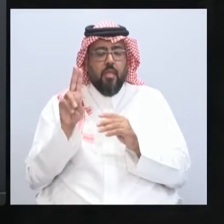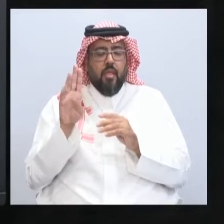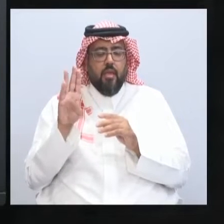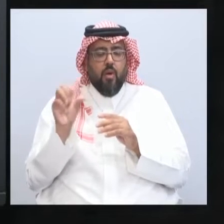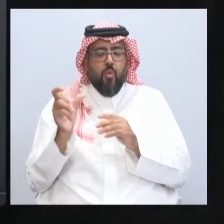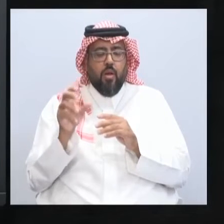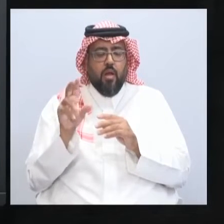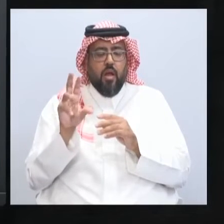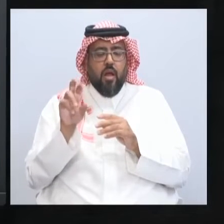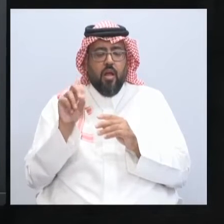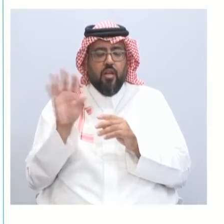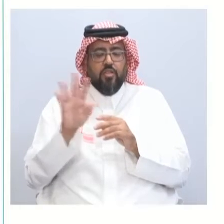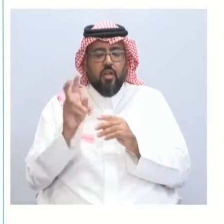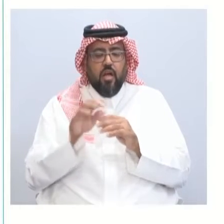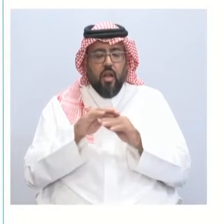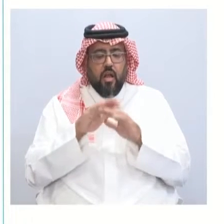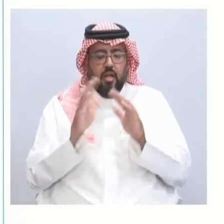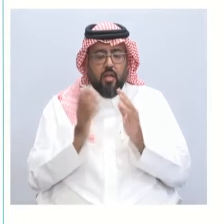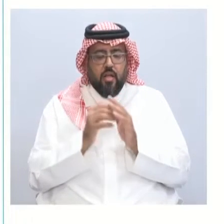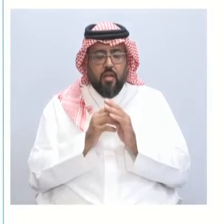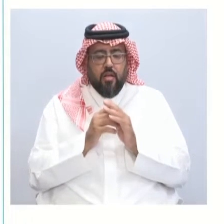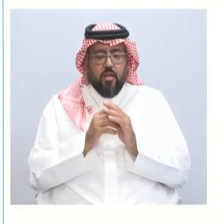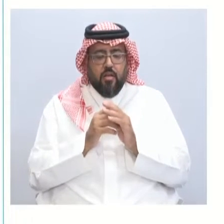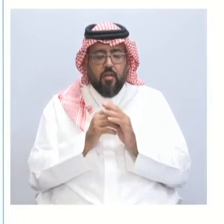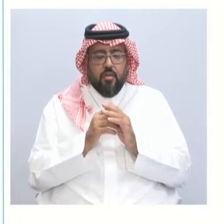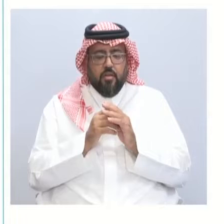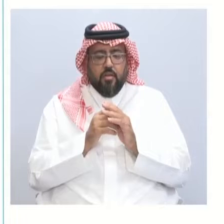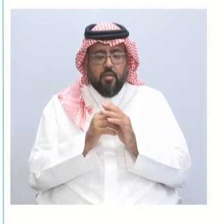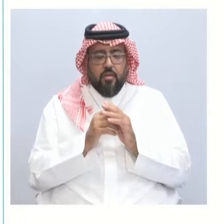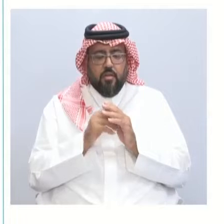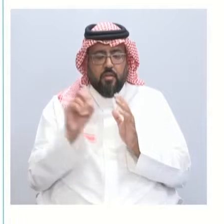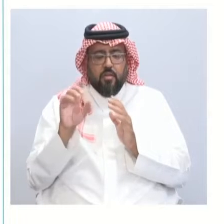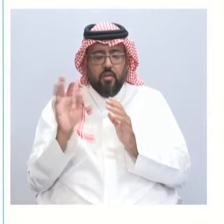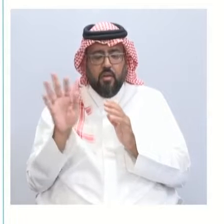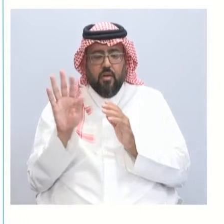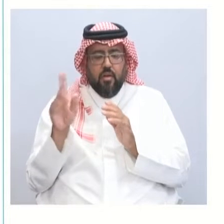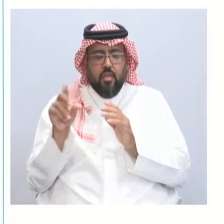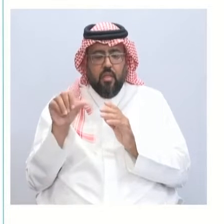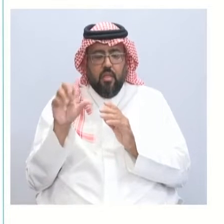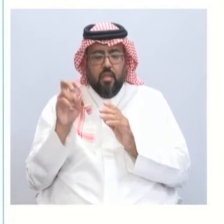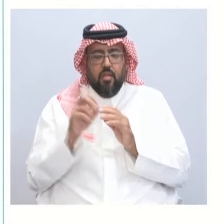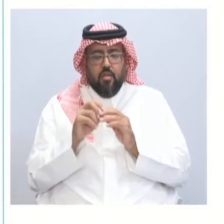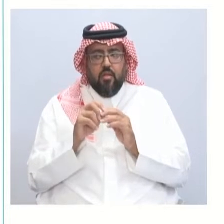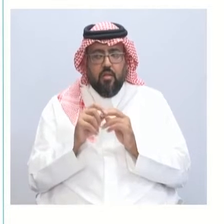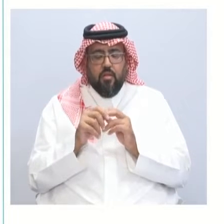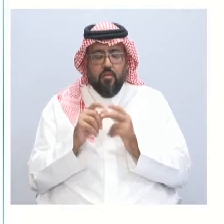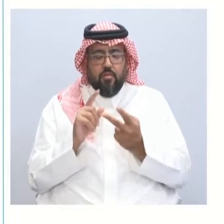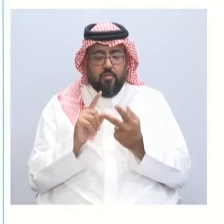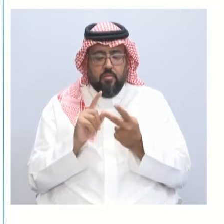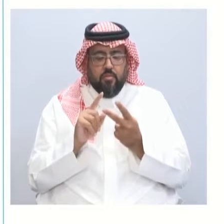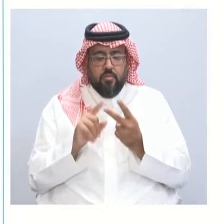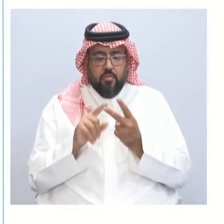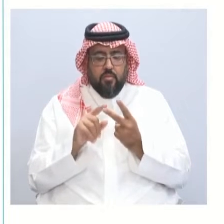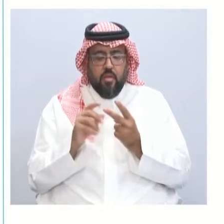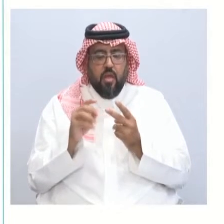يذكر طالب مما تتكون القشره الارضيه الثاني